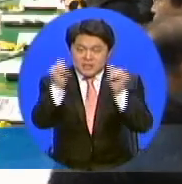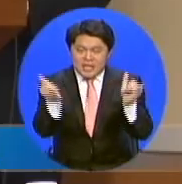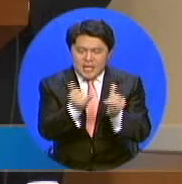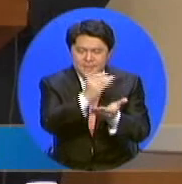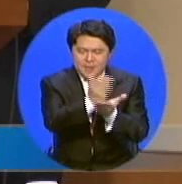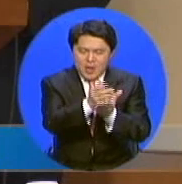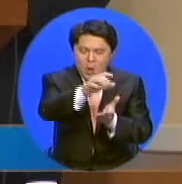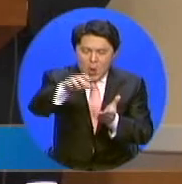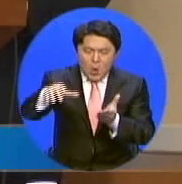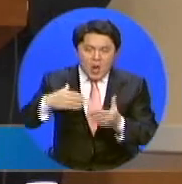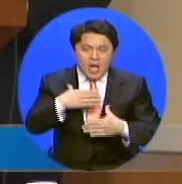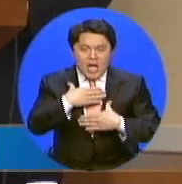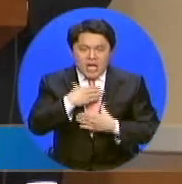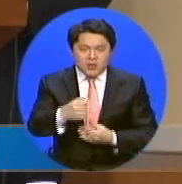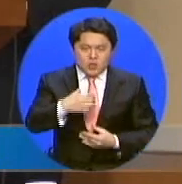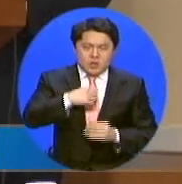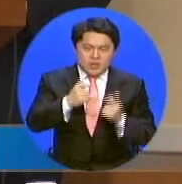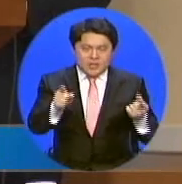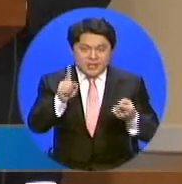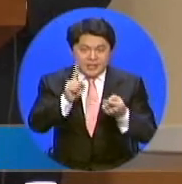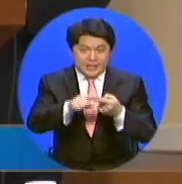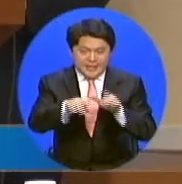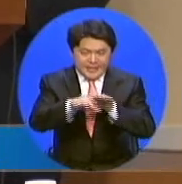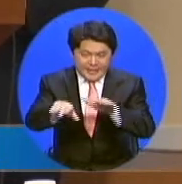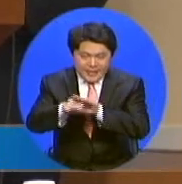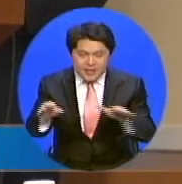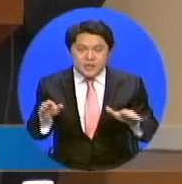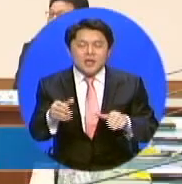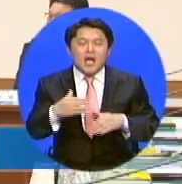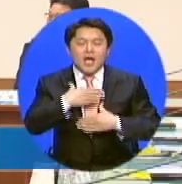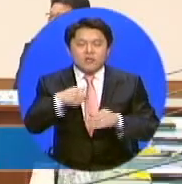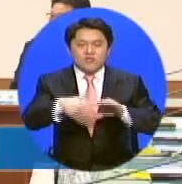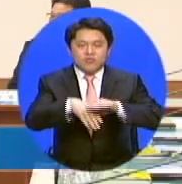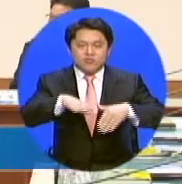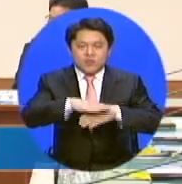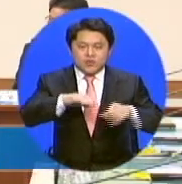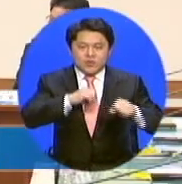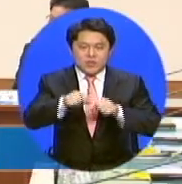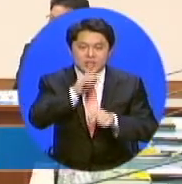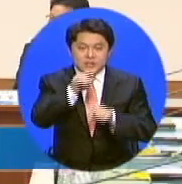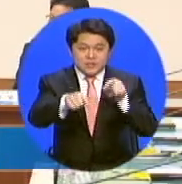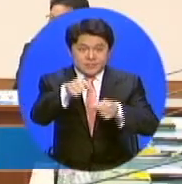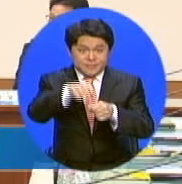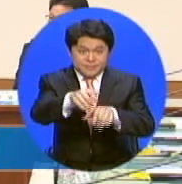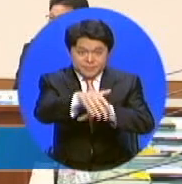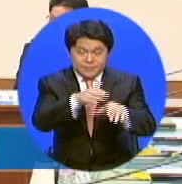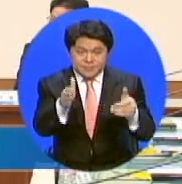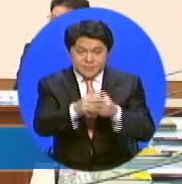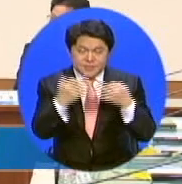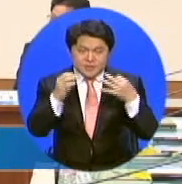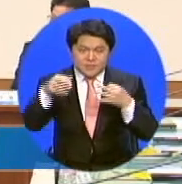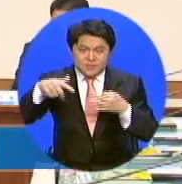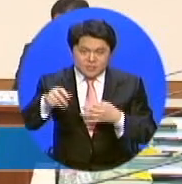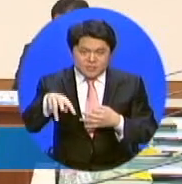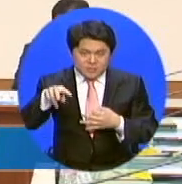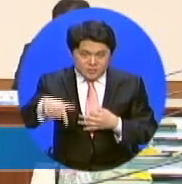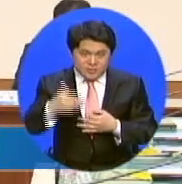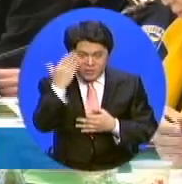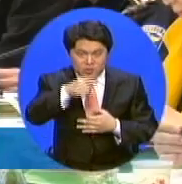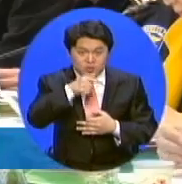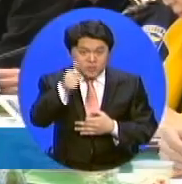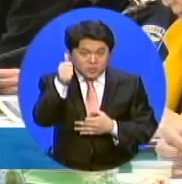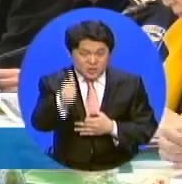퍼져 있는 안전불감증을 해소하고 안전문화운동 실천을 도모하기 위해 구성됐으며 김충석 여수시장과